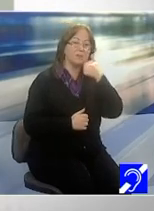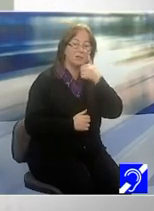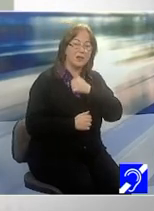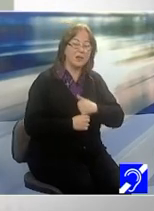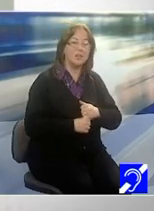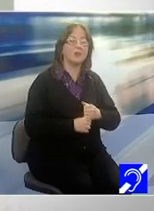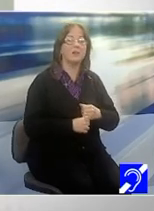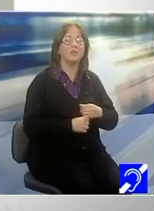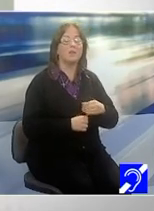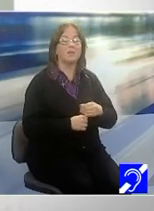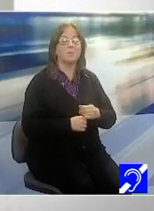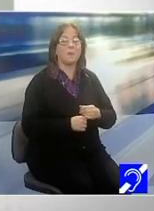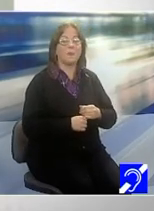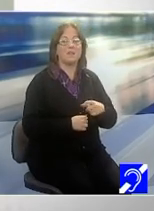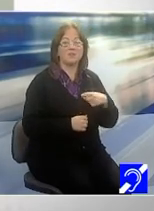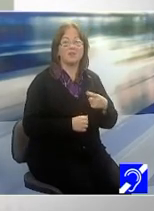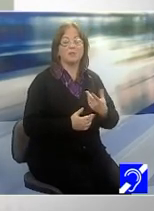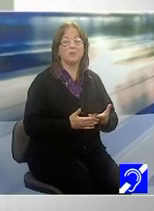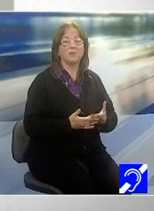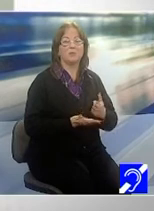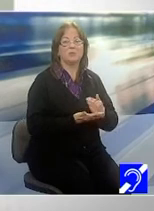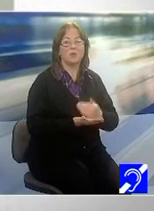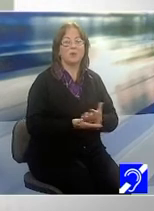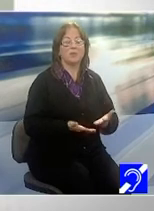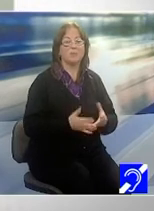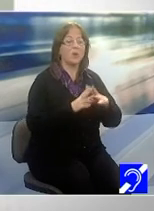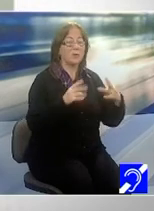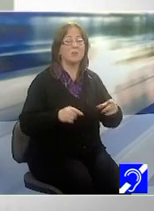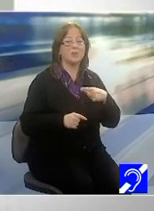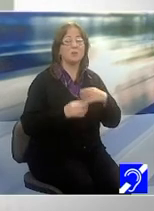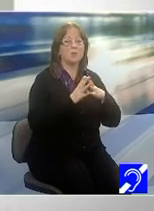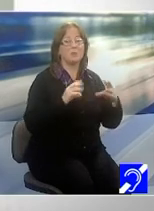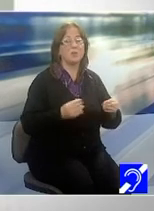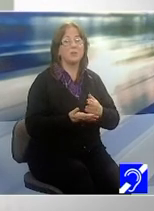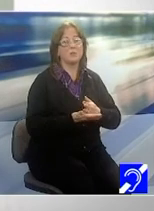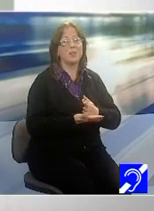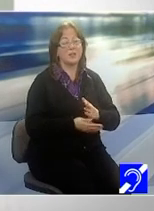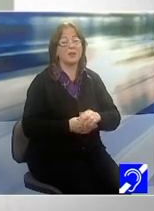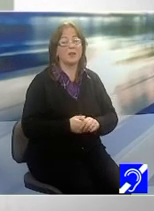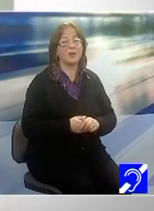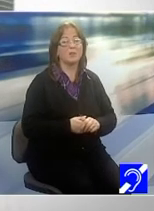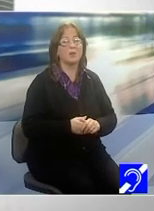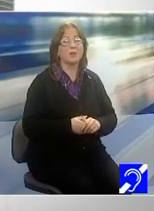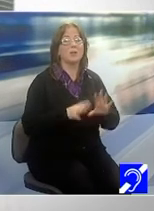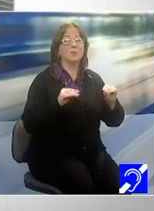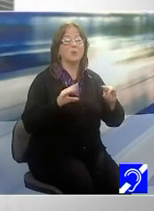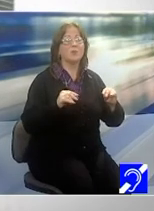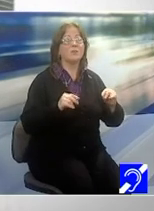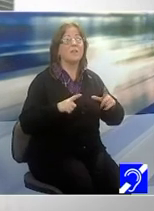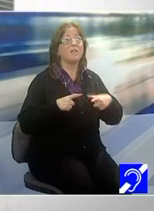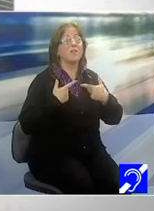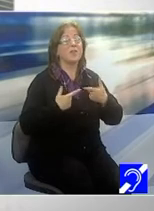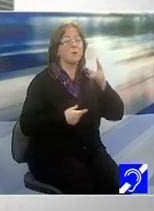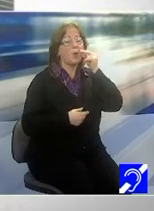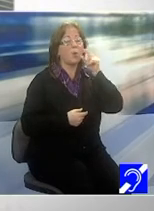de aceste teme pentru care în Europa se este în stradă, în România sunt probleme care se pot cuantifica în vieți omenești pierdute, foarte mari, pe